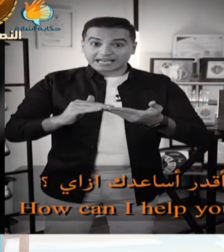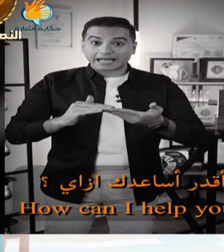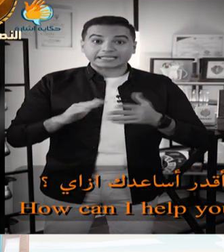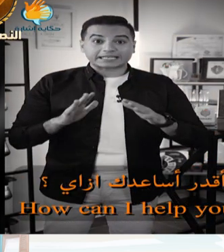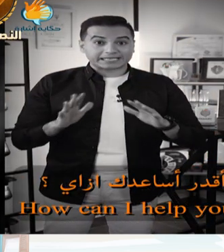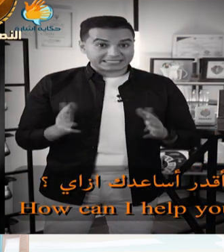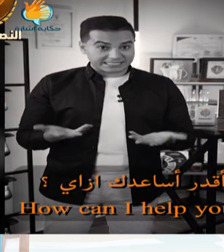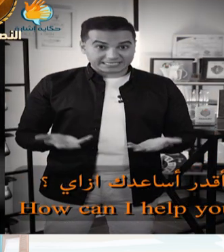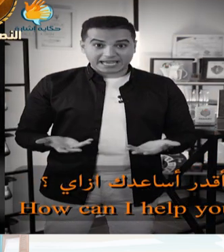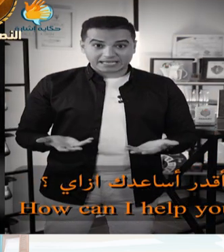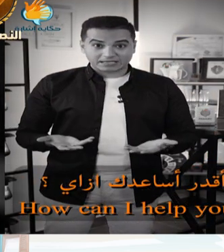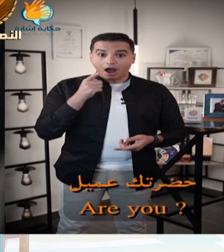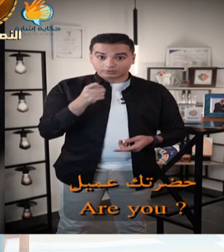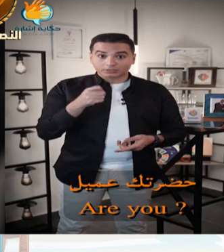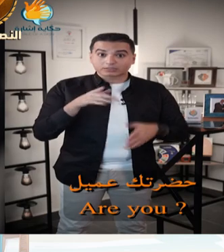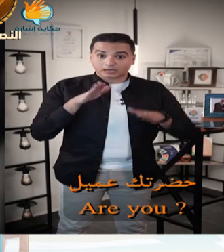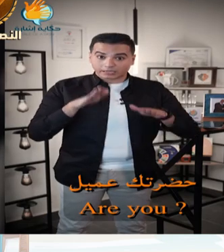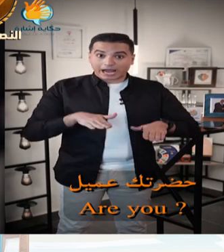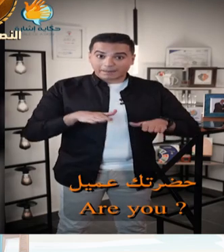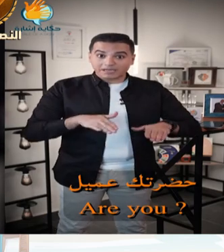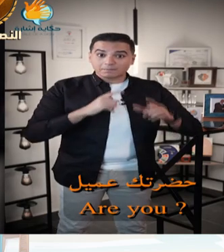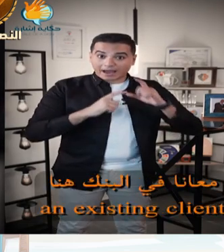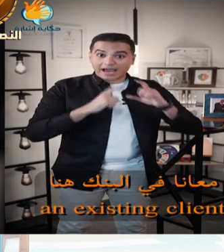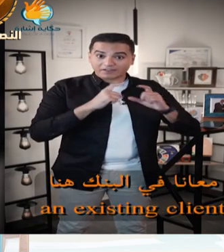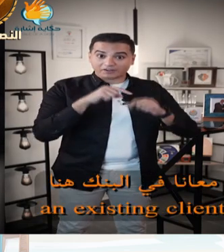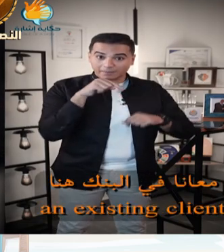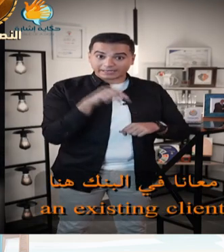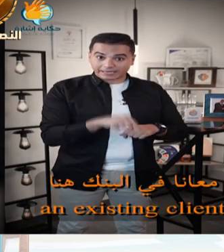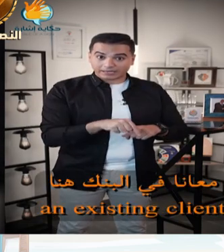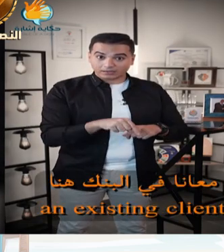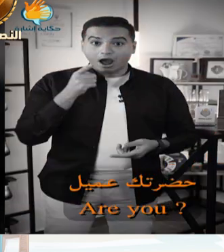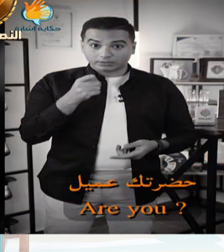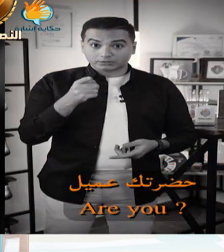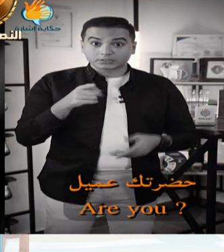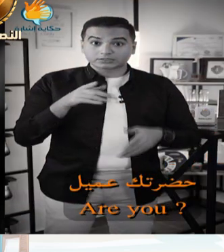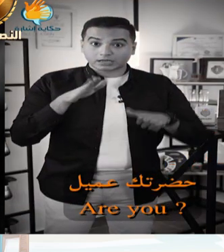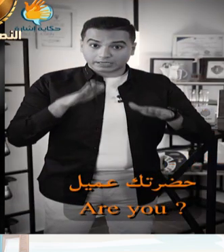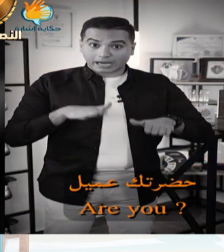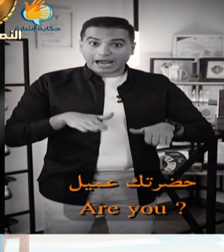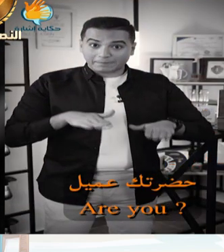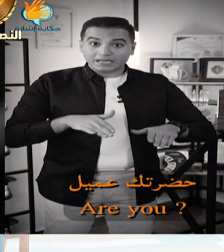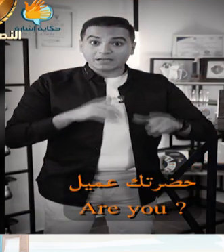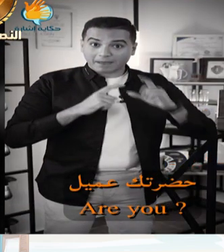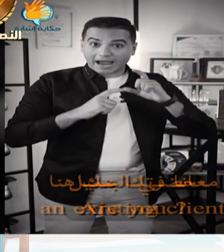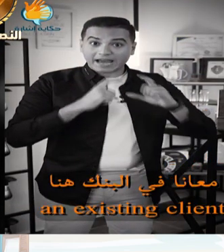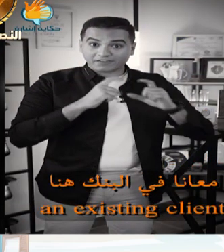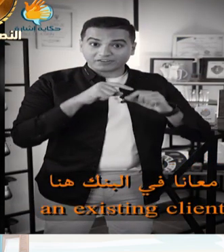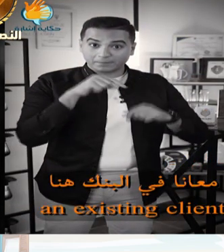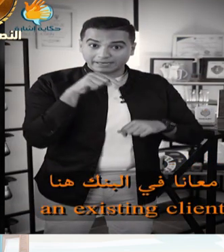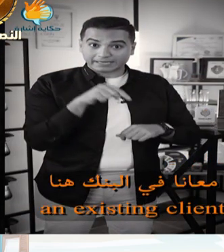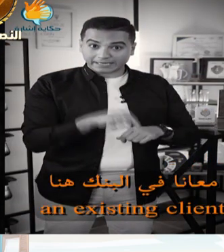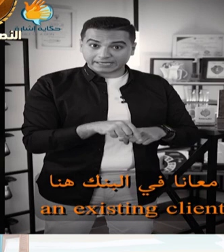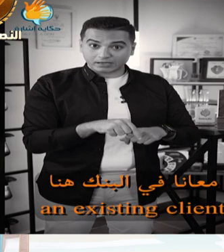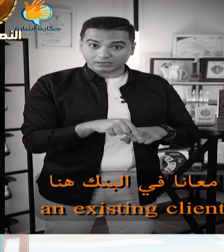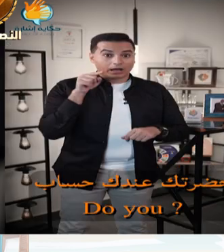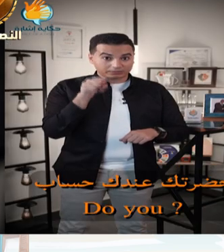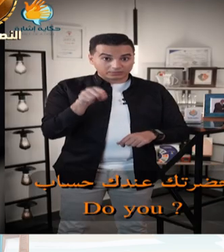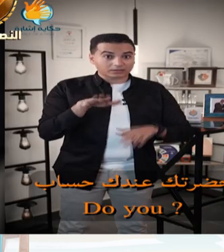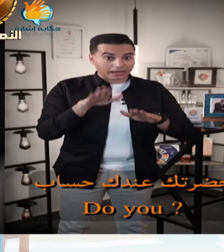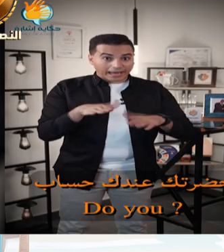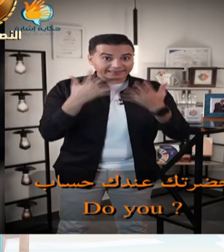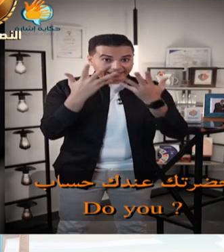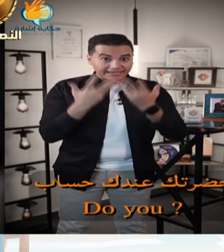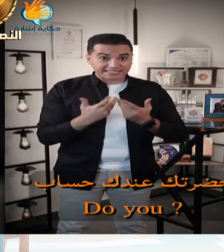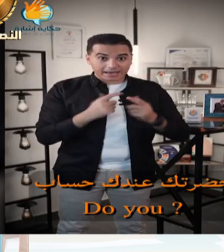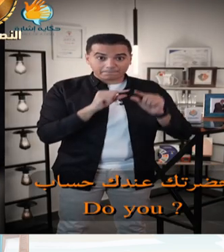الاشاره ابتدينا نلاقي صوت الشارع موجود في لغه الاشاره طبعا لو انا نفسي في ايه فانا نفسي طبعا ان